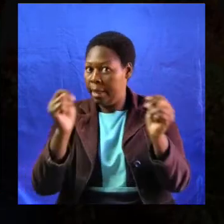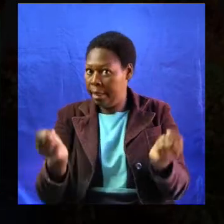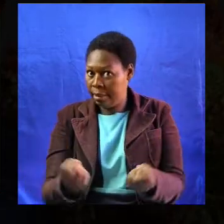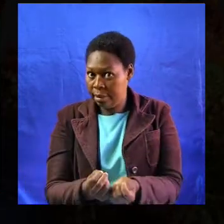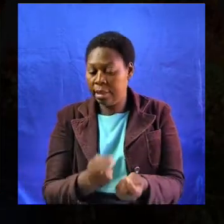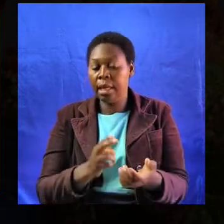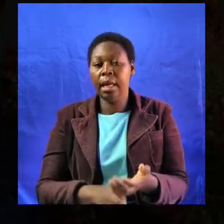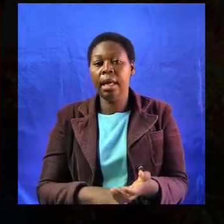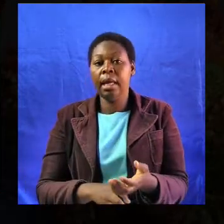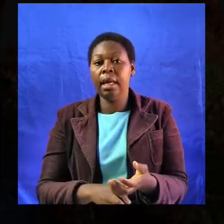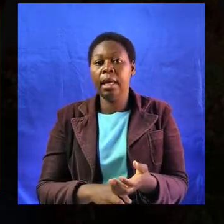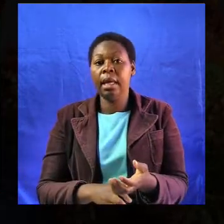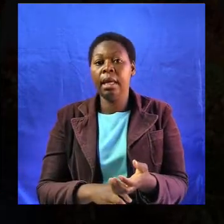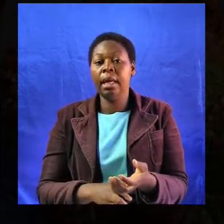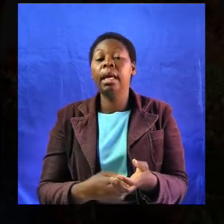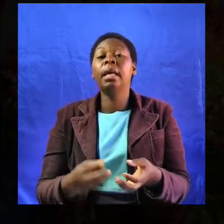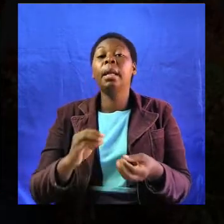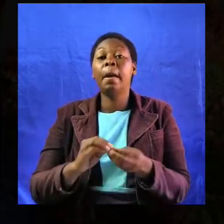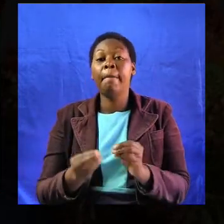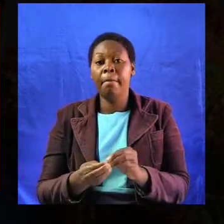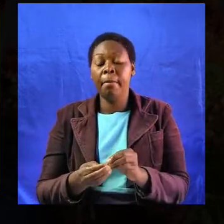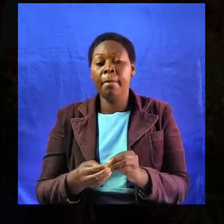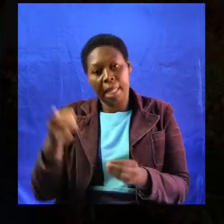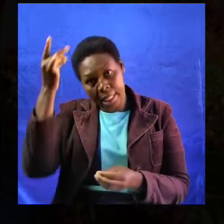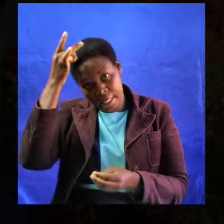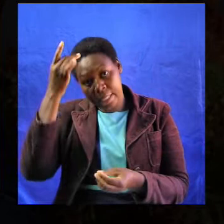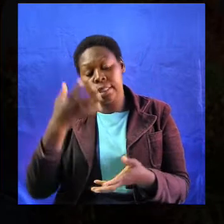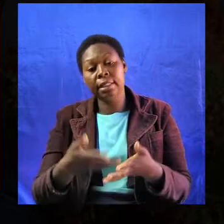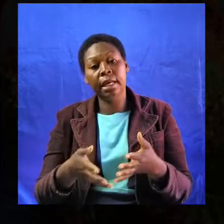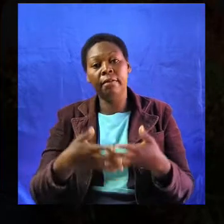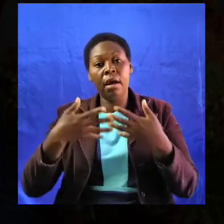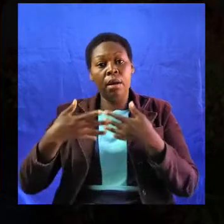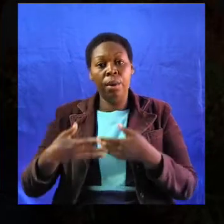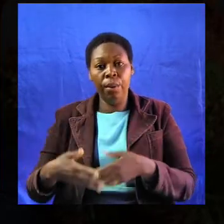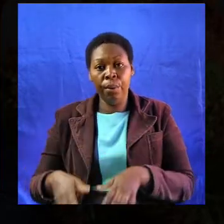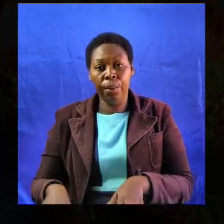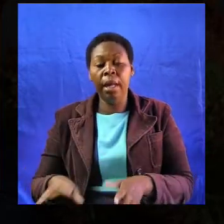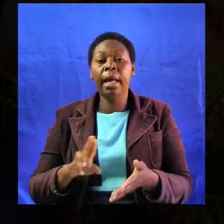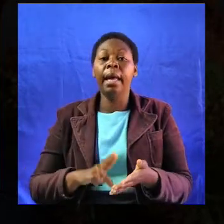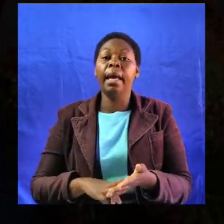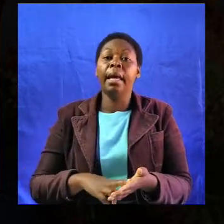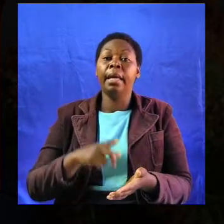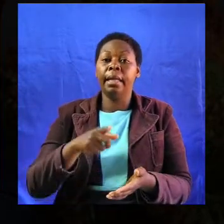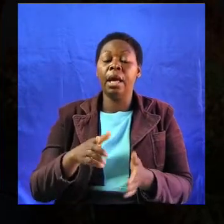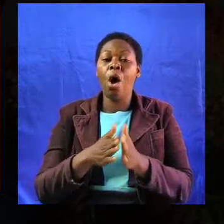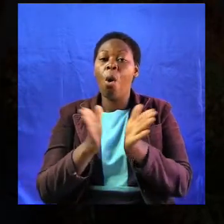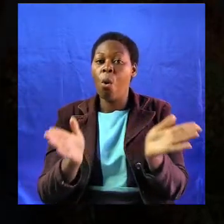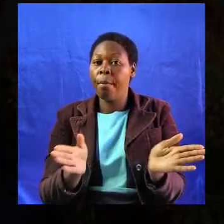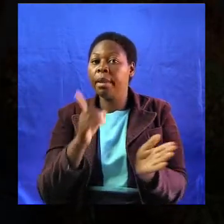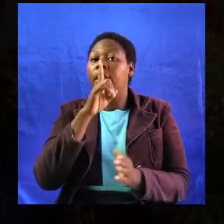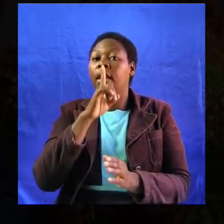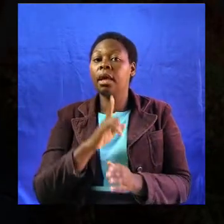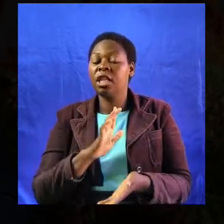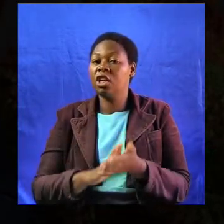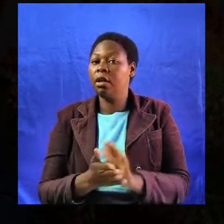ndichisunungura zvino zvamadzimambo ndimuzarurire mikova pamberi pake namasuo arege kuzarirwa.